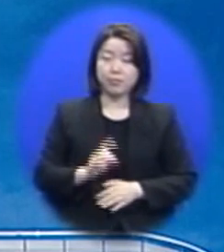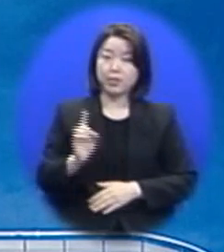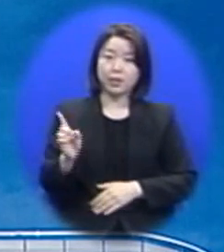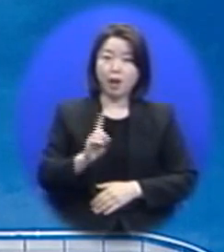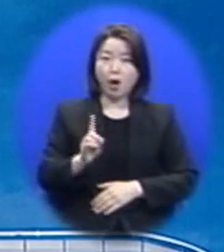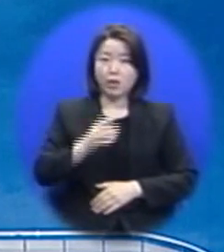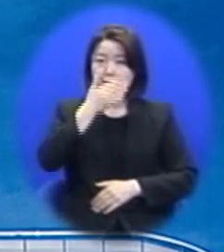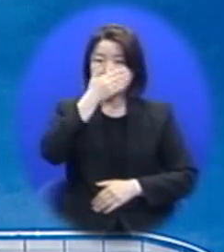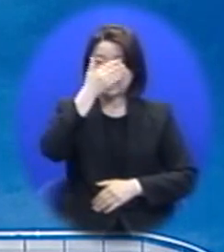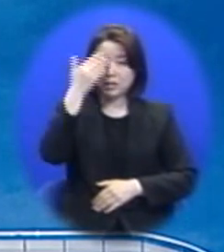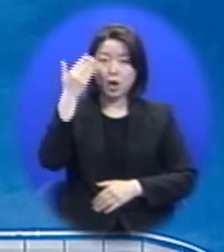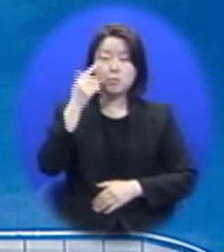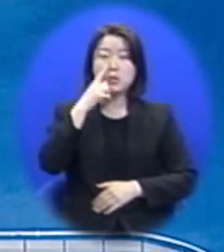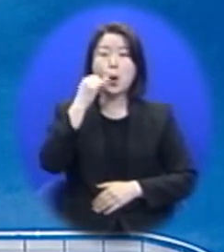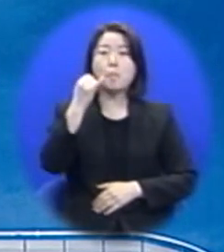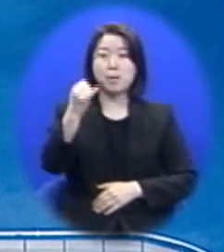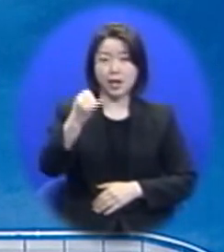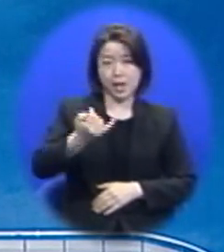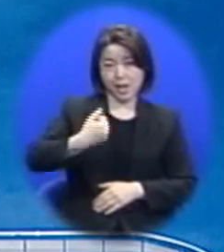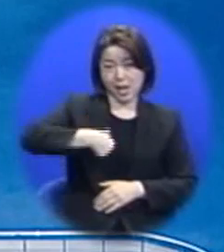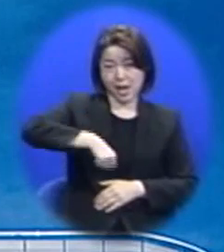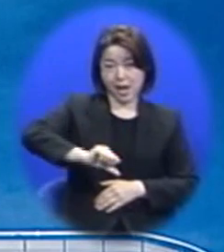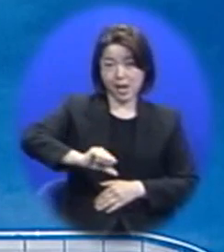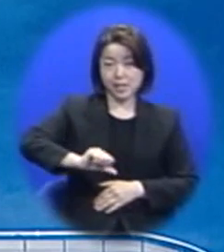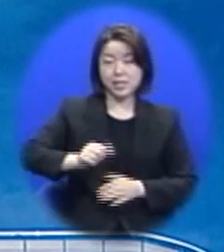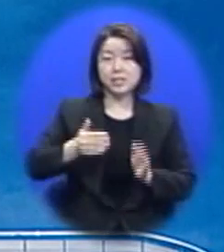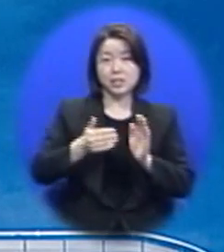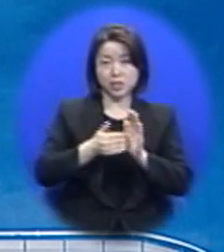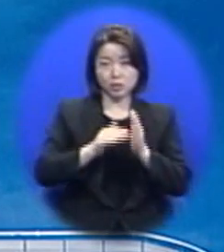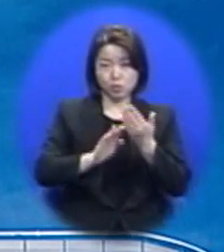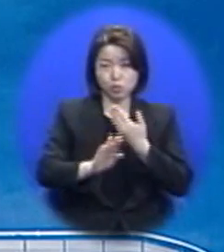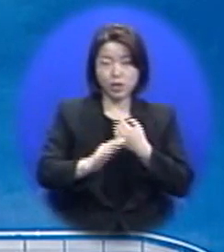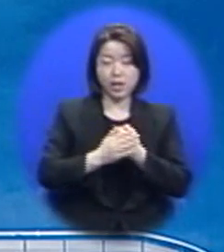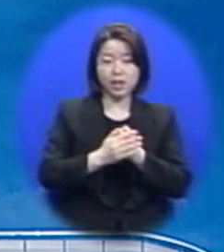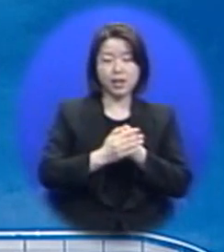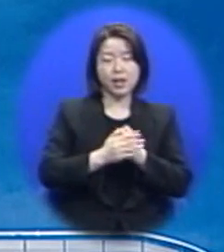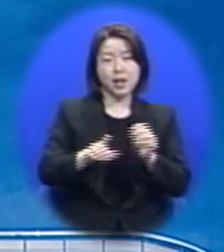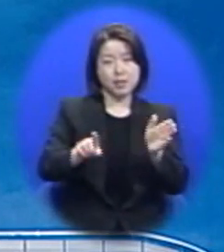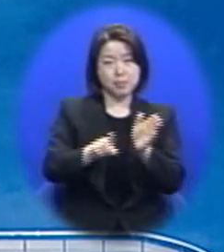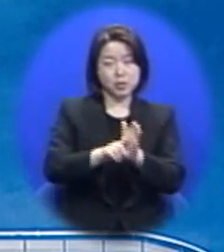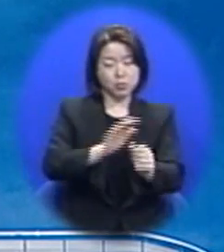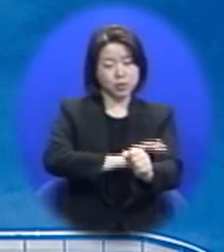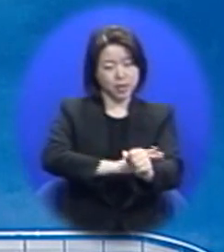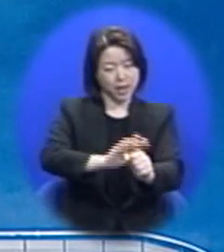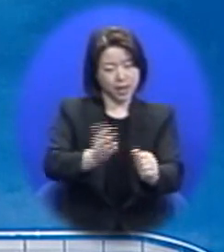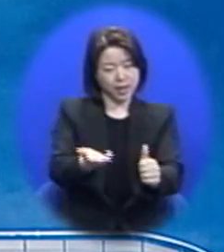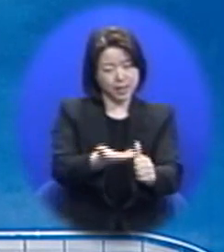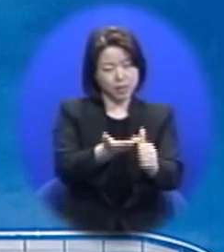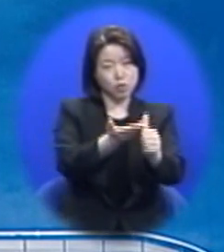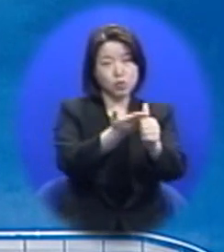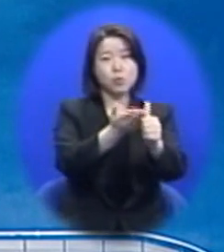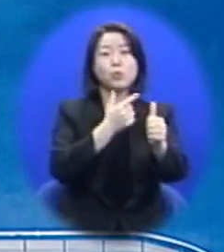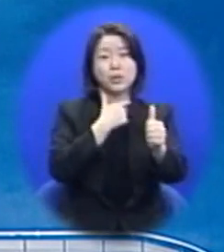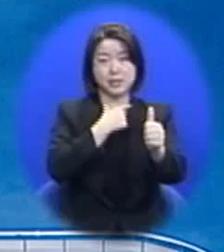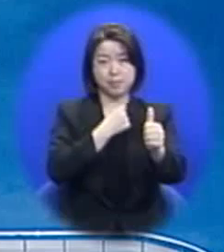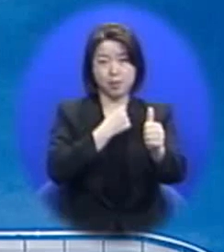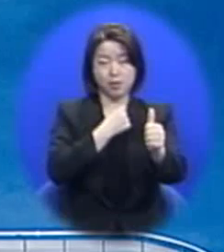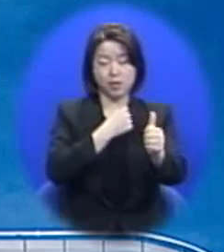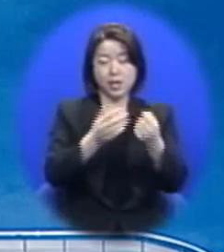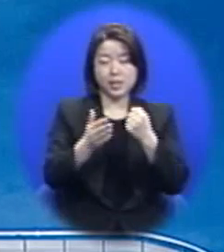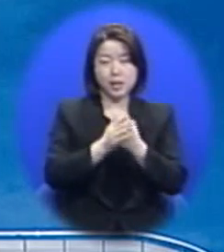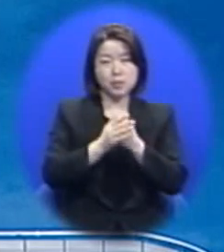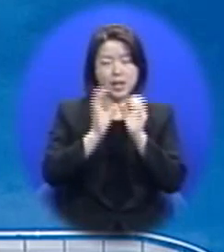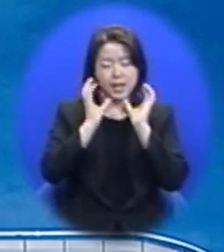엄마가 아들을 낳고 이 아들을 참 믿음으로 기르고 싶었습니다. 그래서 갓난